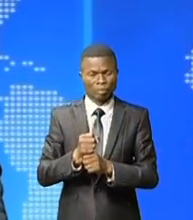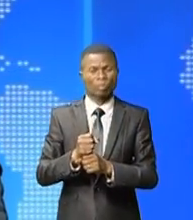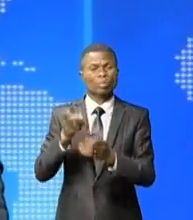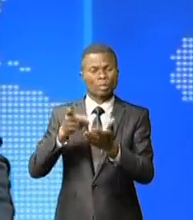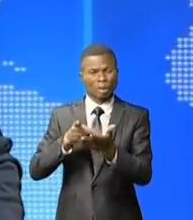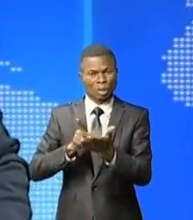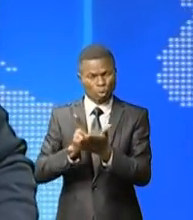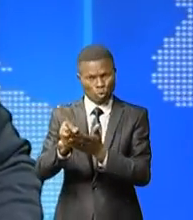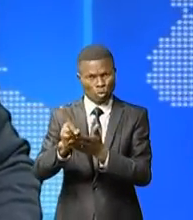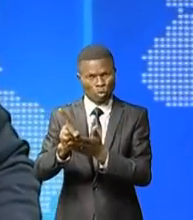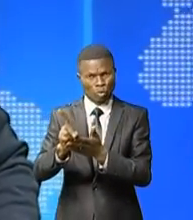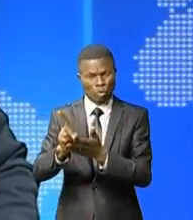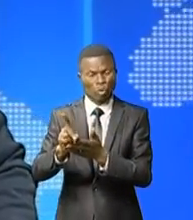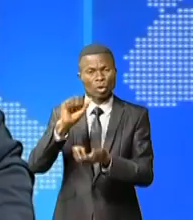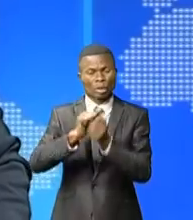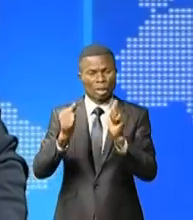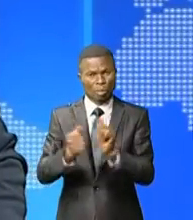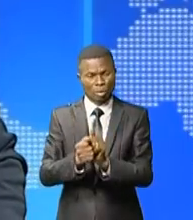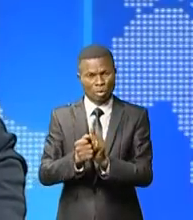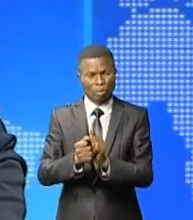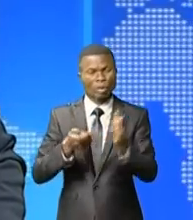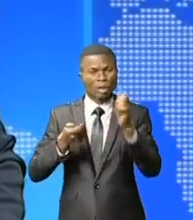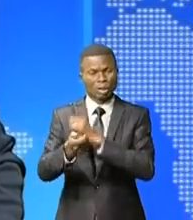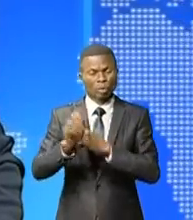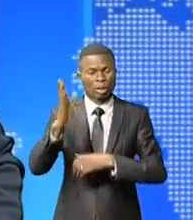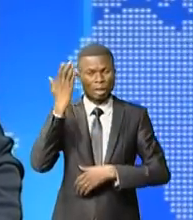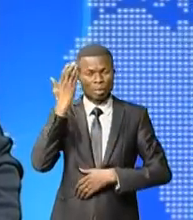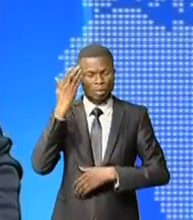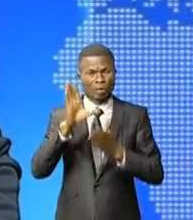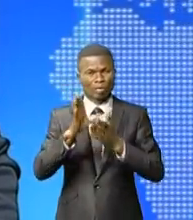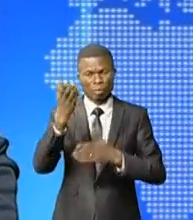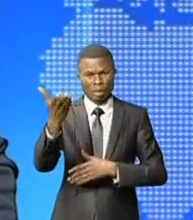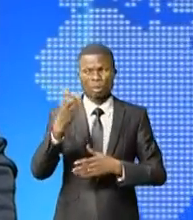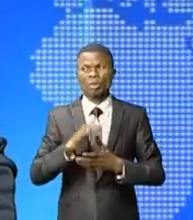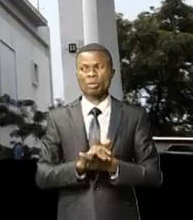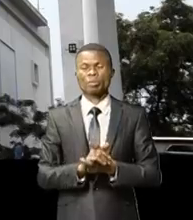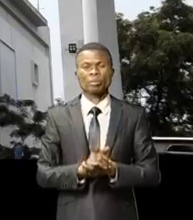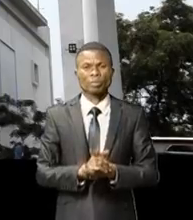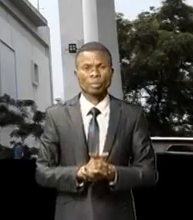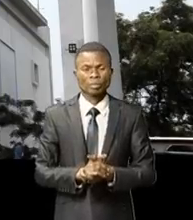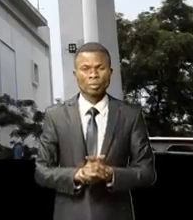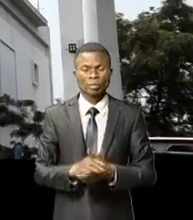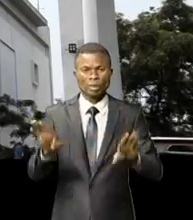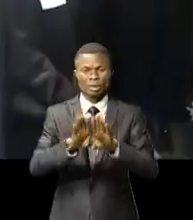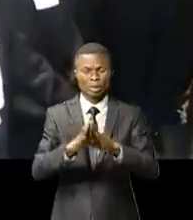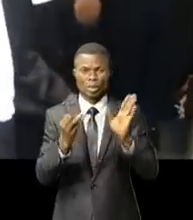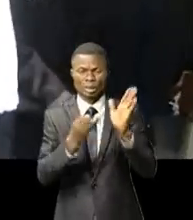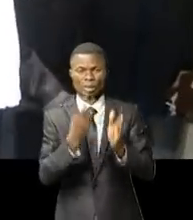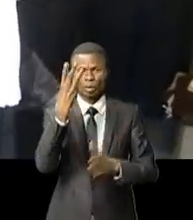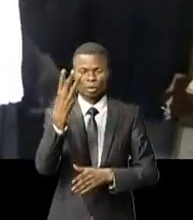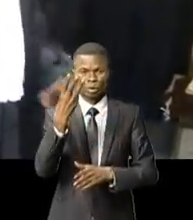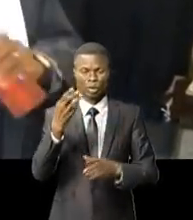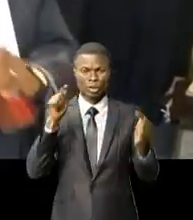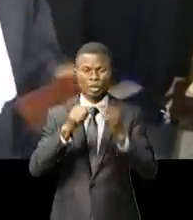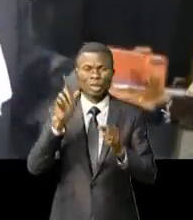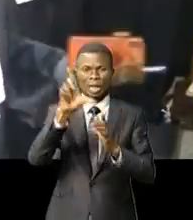l'indemnisation des préjudices causés. Reportage Serge Mata. C'est dans la nuit du dimanche 3 à lundi